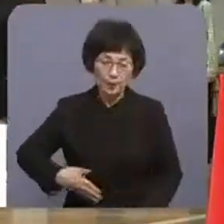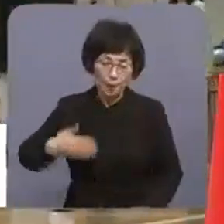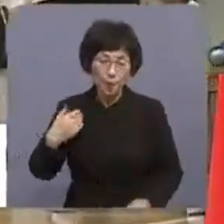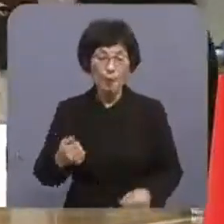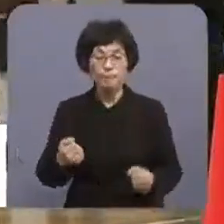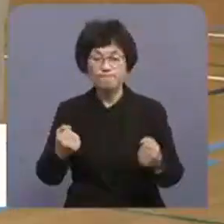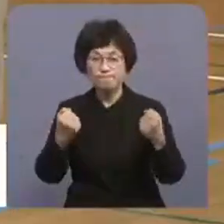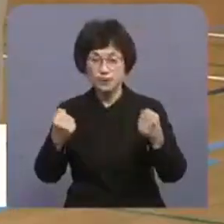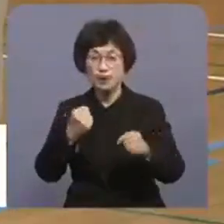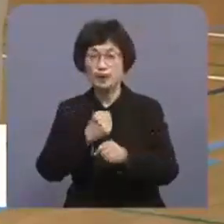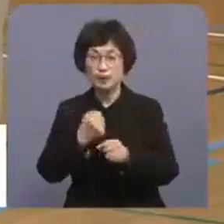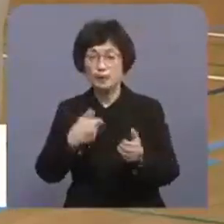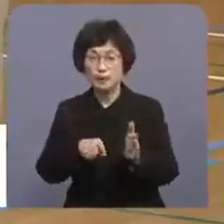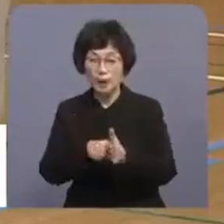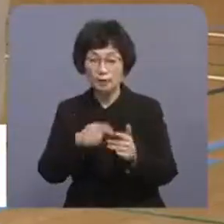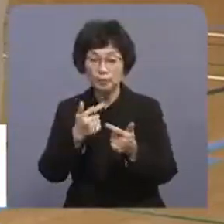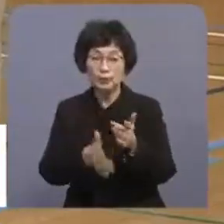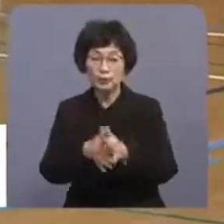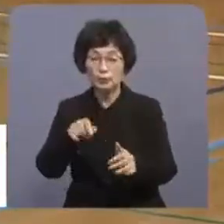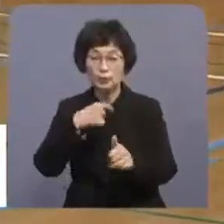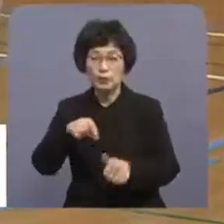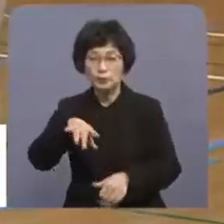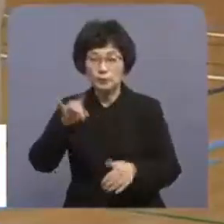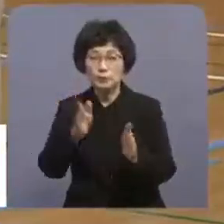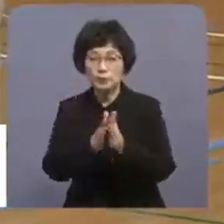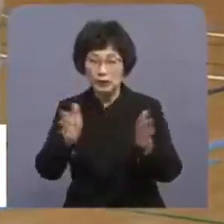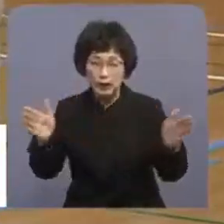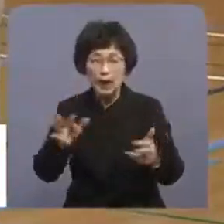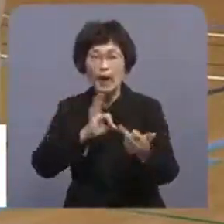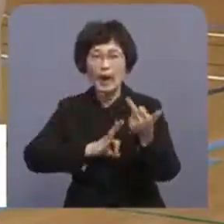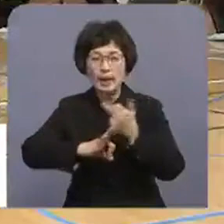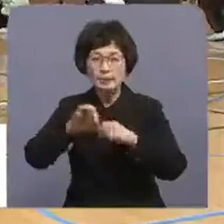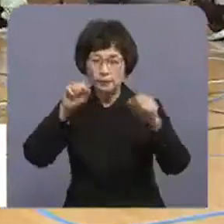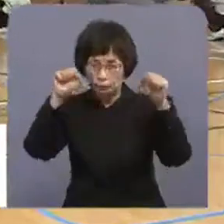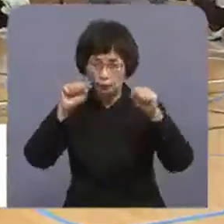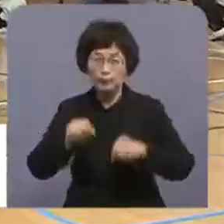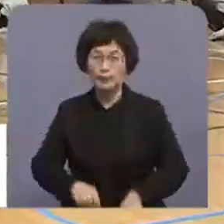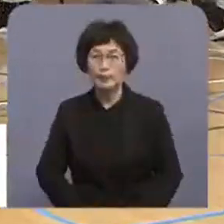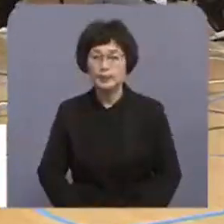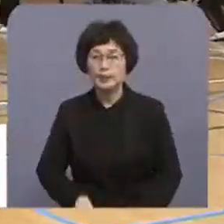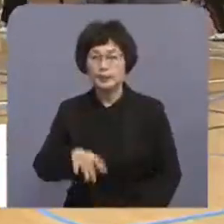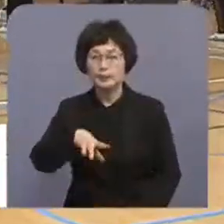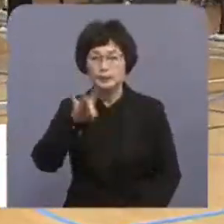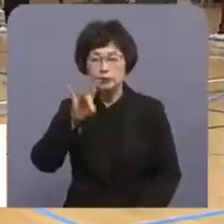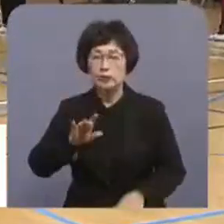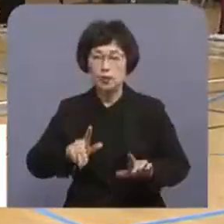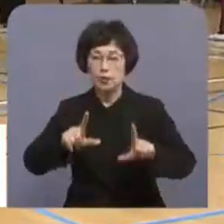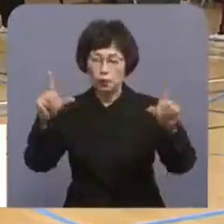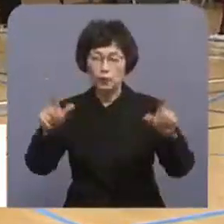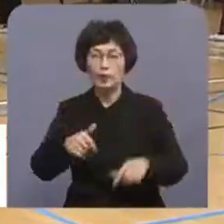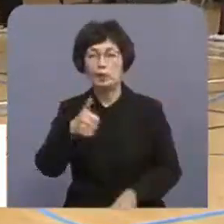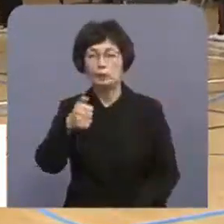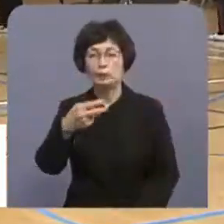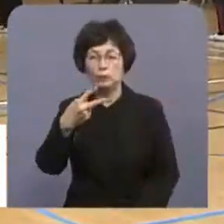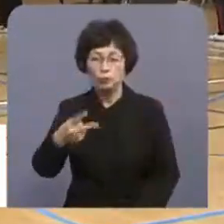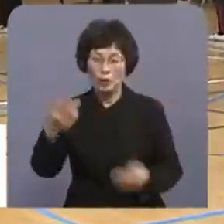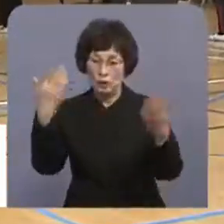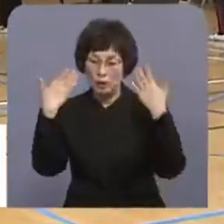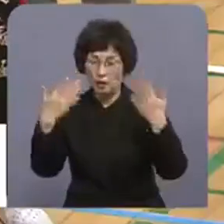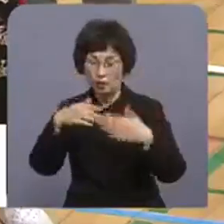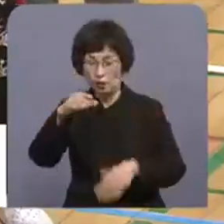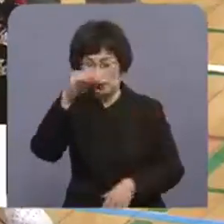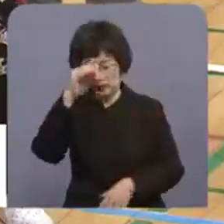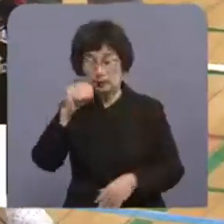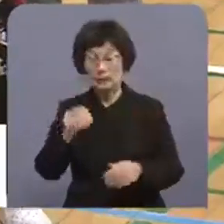프로그램은 부산시 교육청이 올해 처음으로 도입한 아침 체인지 정책입니다. 애초 올해 52개 학교에서만 시범으로 하려